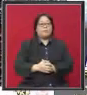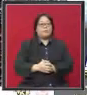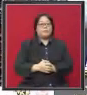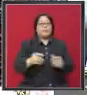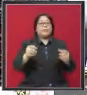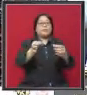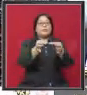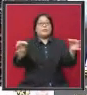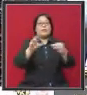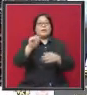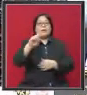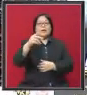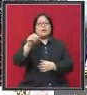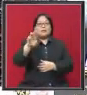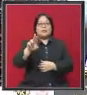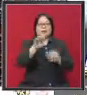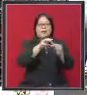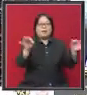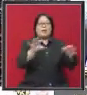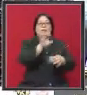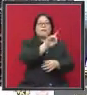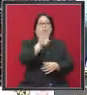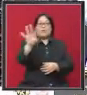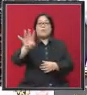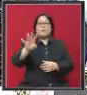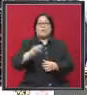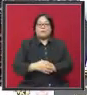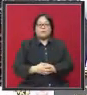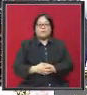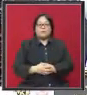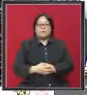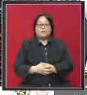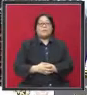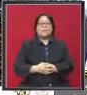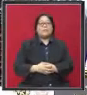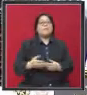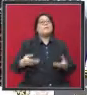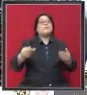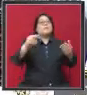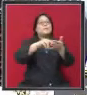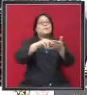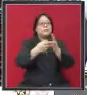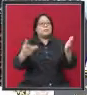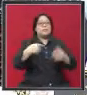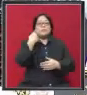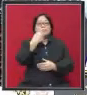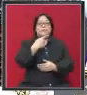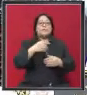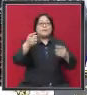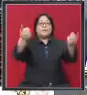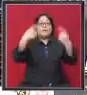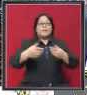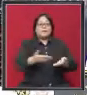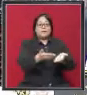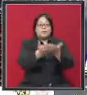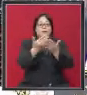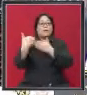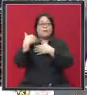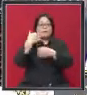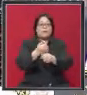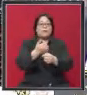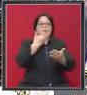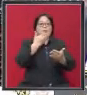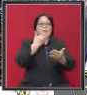Dengan surah Al-Qasas ayat 84, Allah Subhanahu Wa Taala telah berfirman membawa maksud, sesiapa yang datang membawa amal